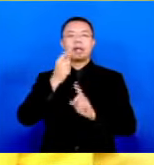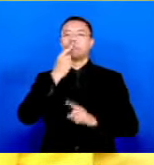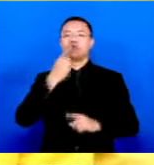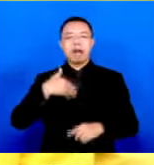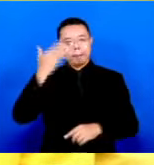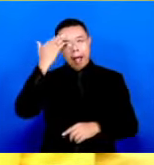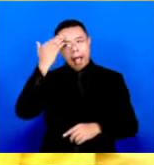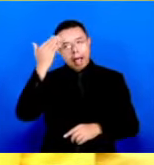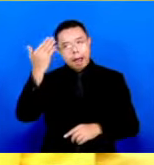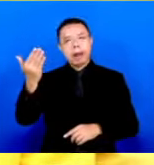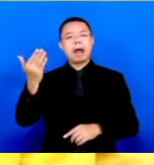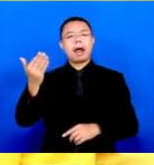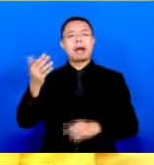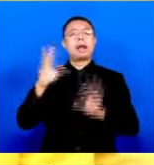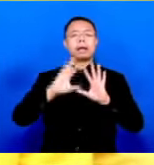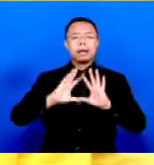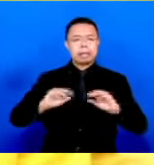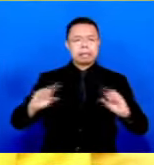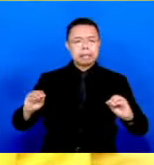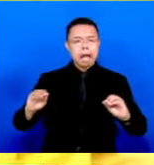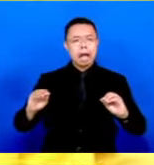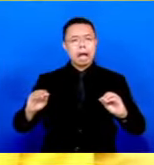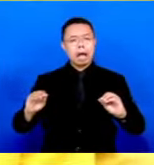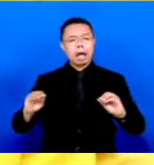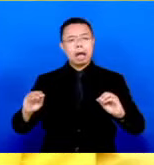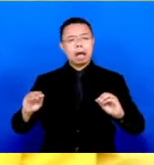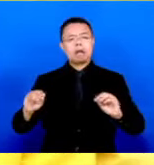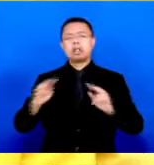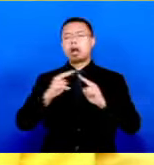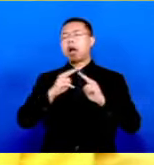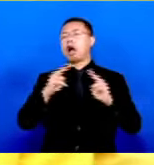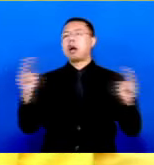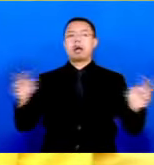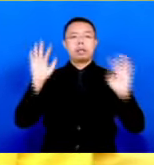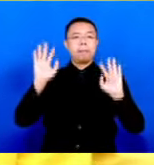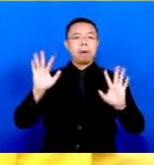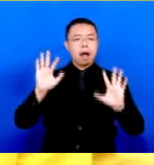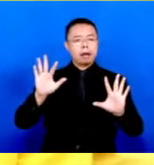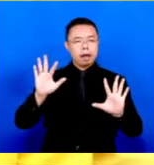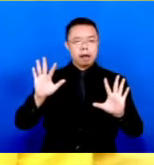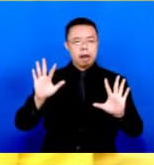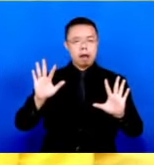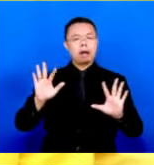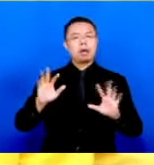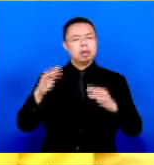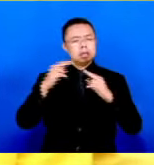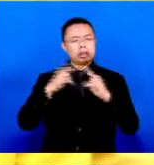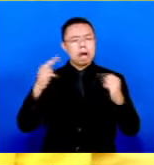pengalaman jam terbang begitu banyak, ya, begitu